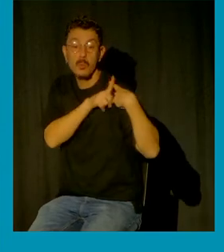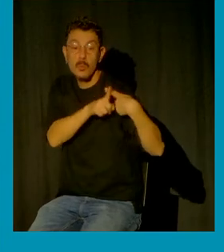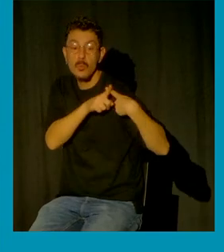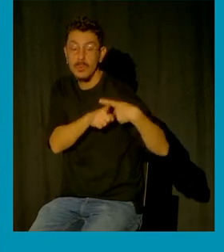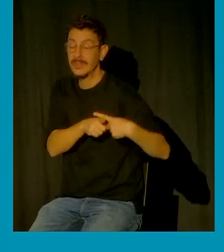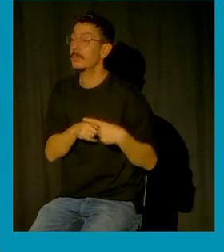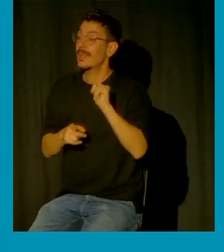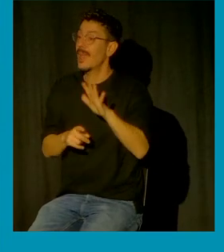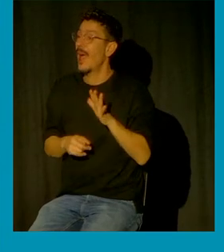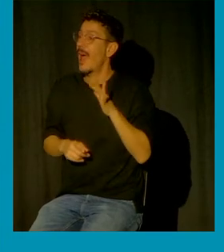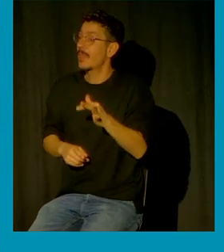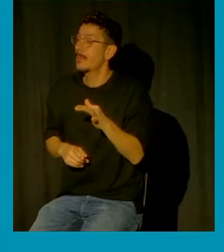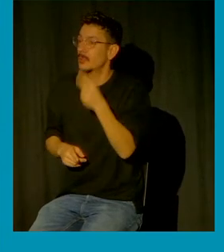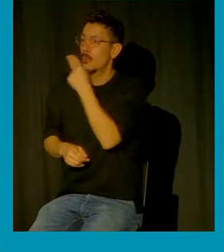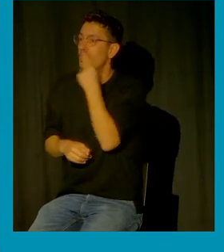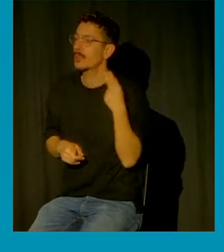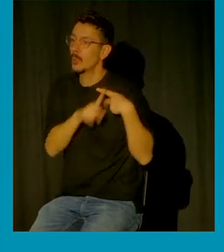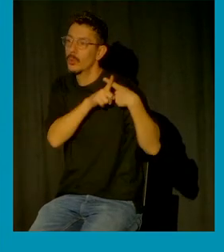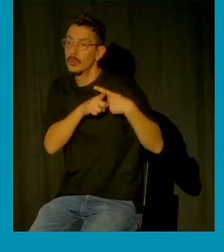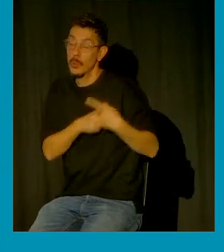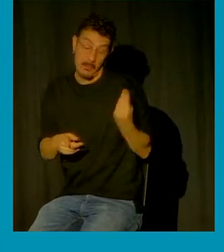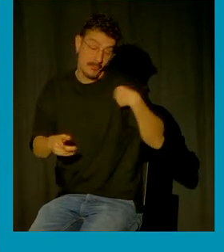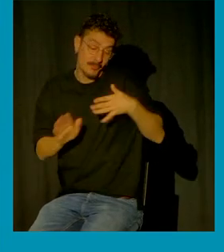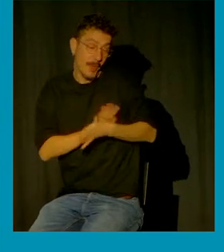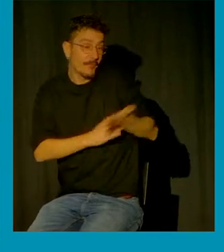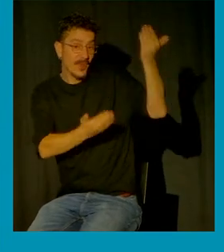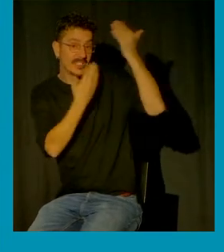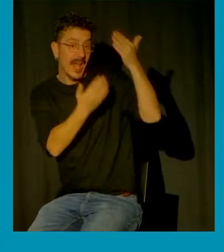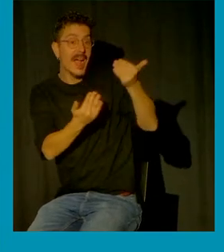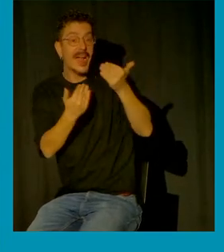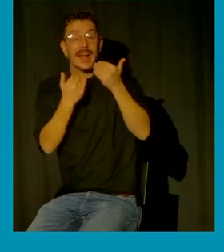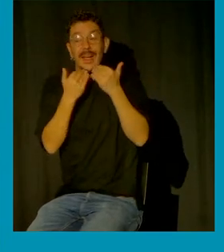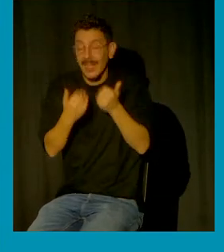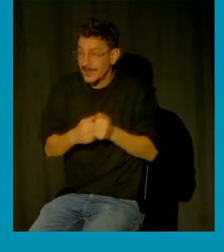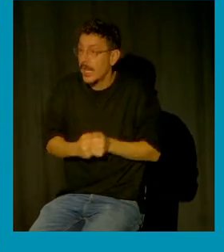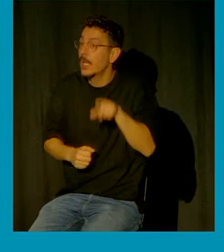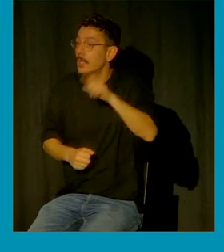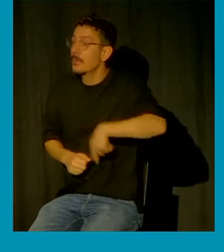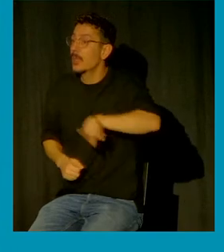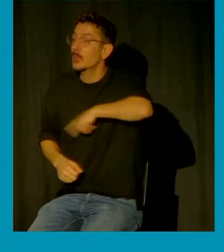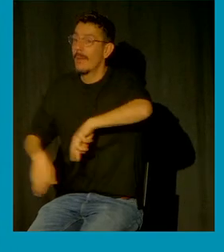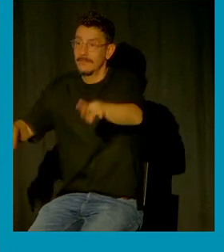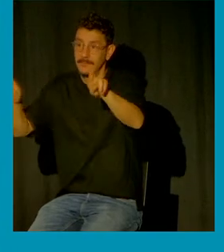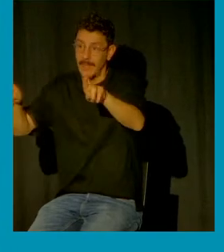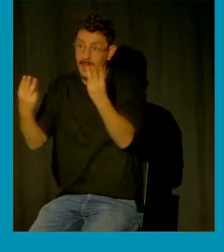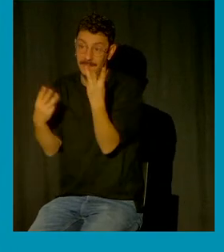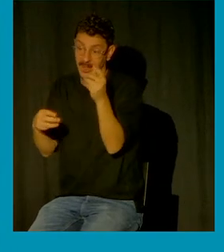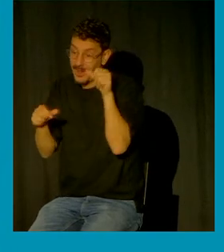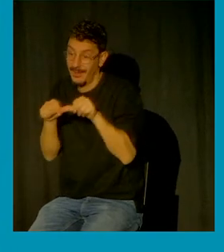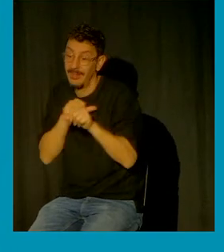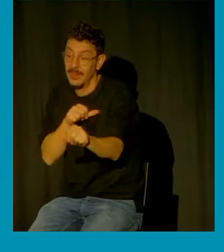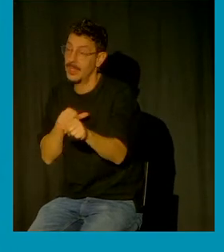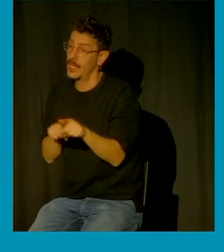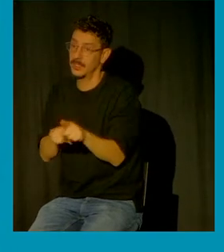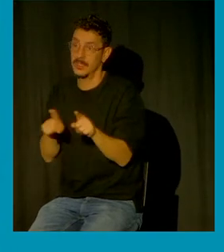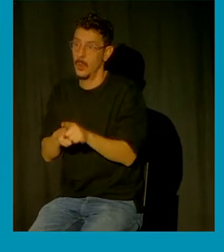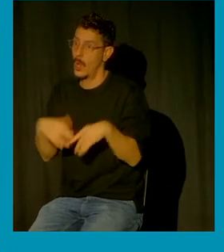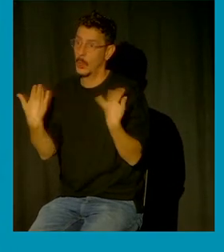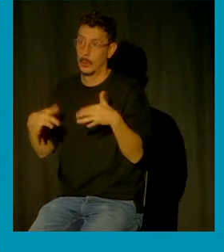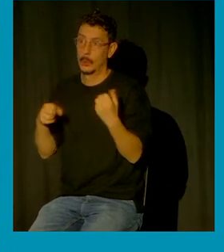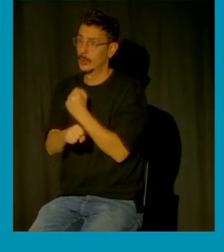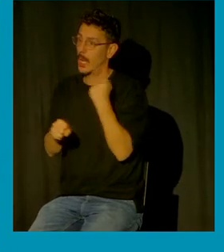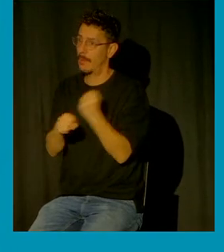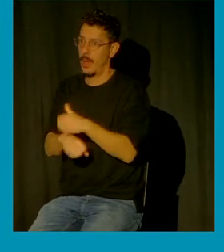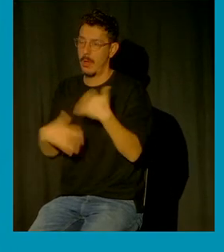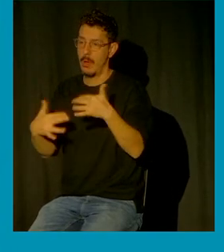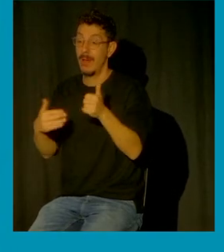compartim compromisos per tant felicitats gràcies també us desitgem que aquests tres dies tan intensos en què podreu participar en